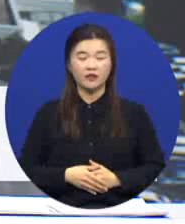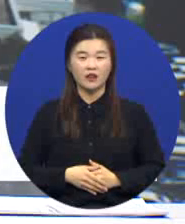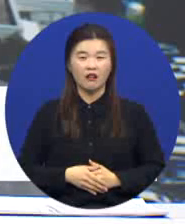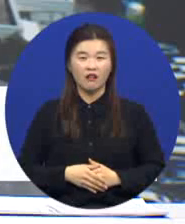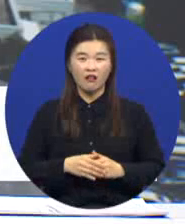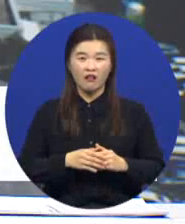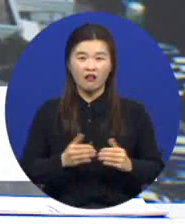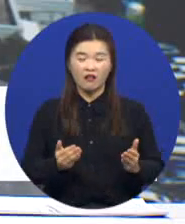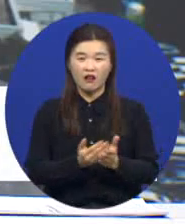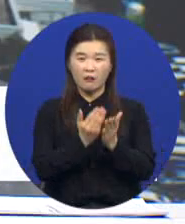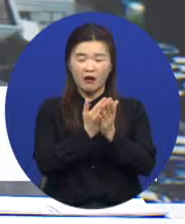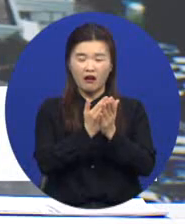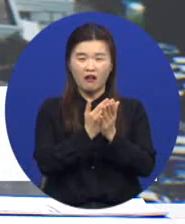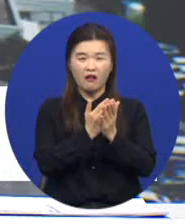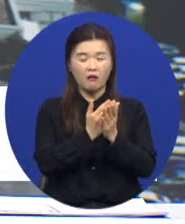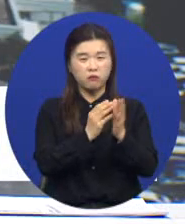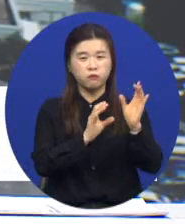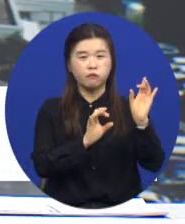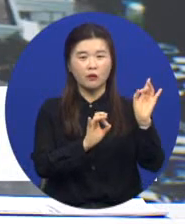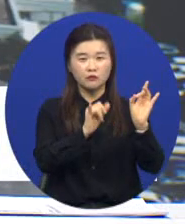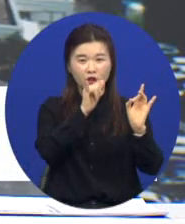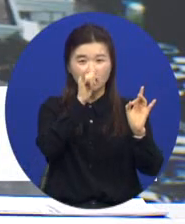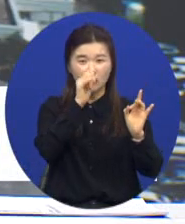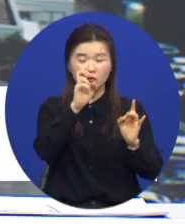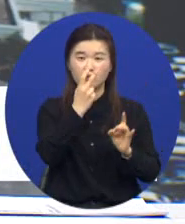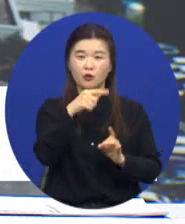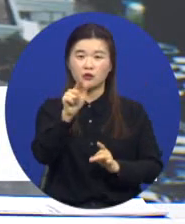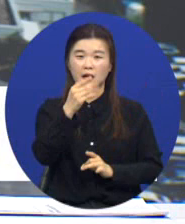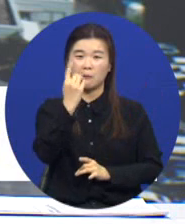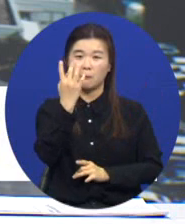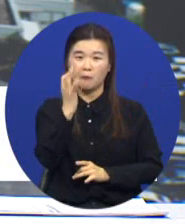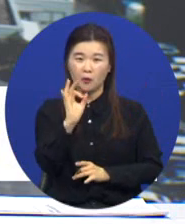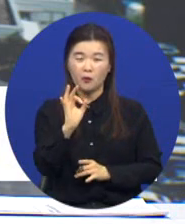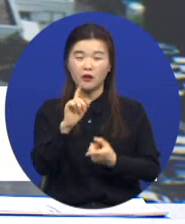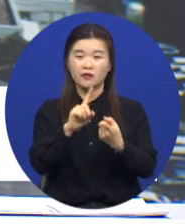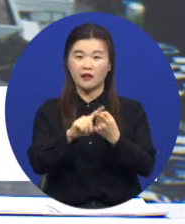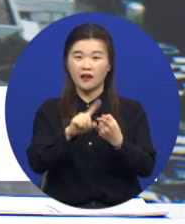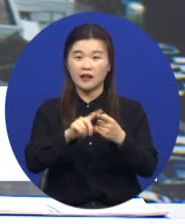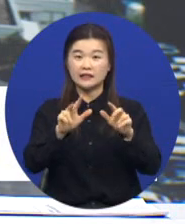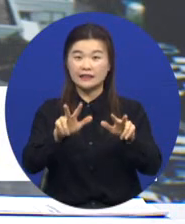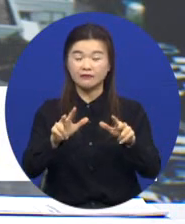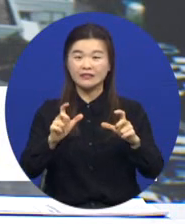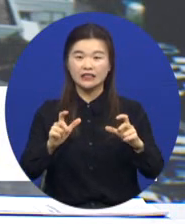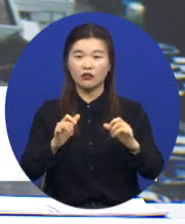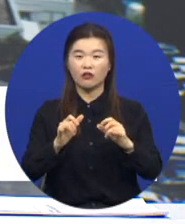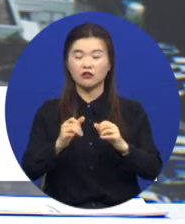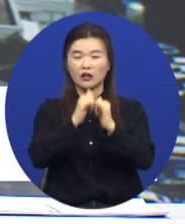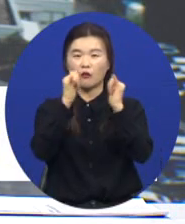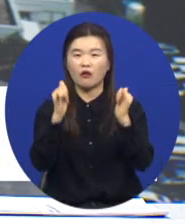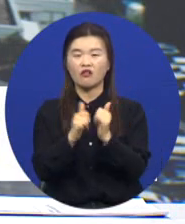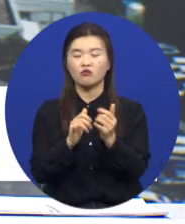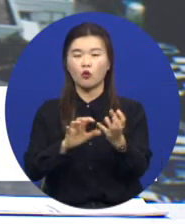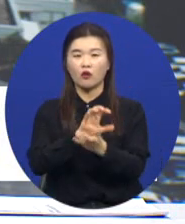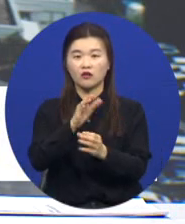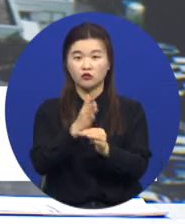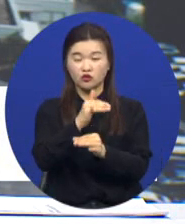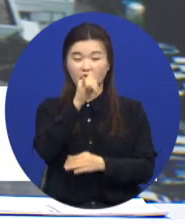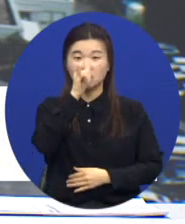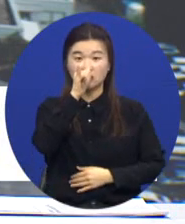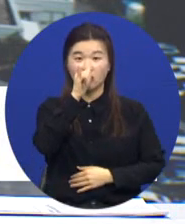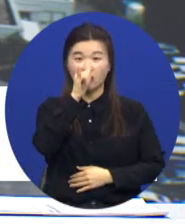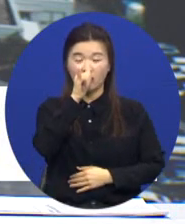한동안 개발이 지지부진했던 묘 3봉 관광까지 개발 사업을 놓고 요즘 지역사회에 논란이 일고 있습니다